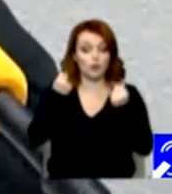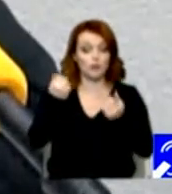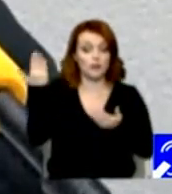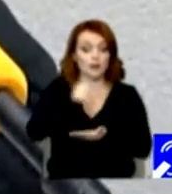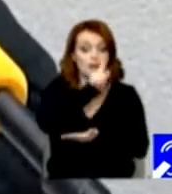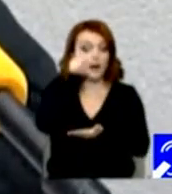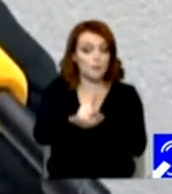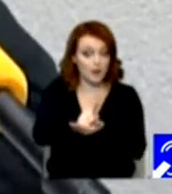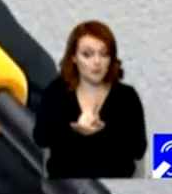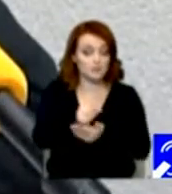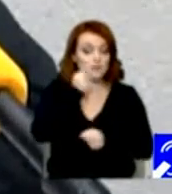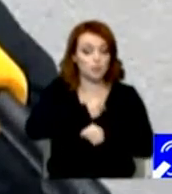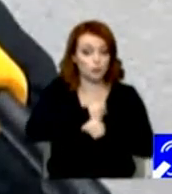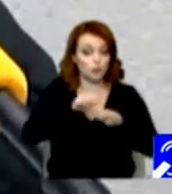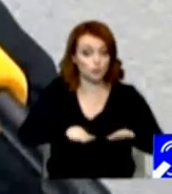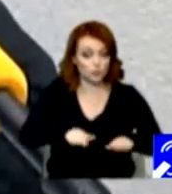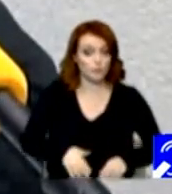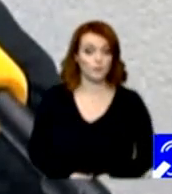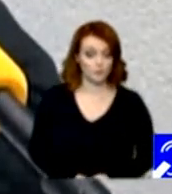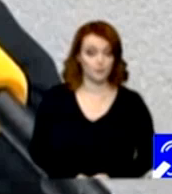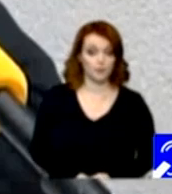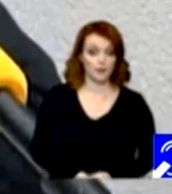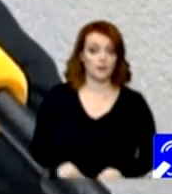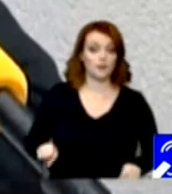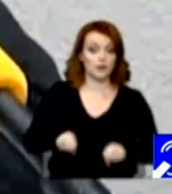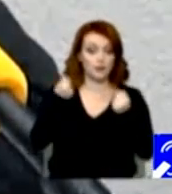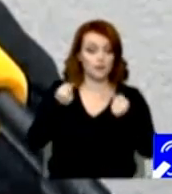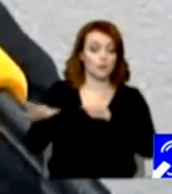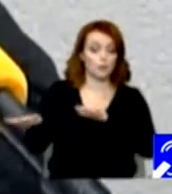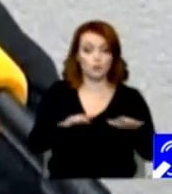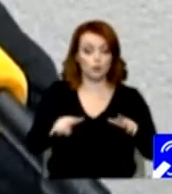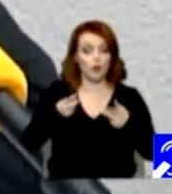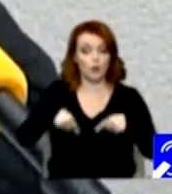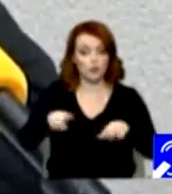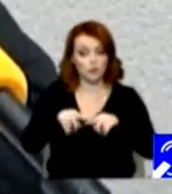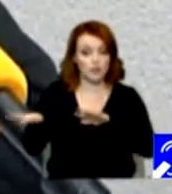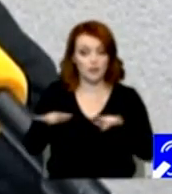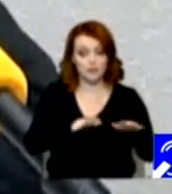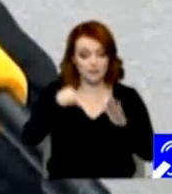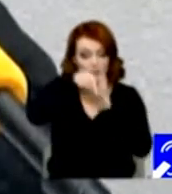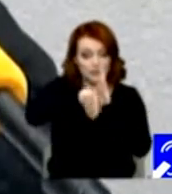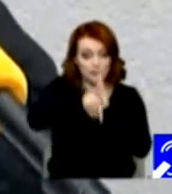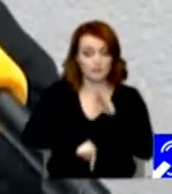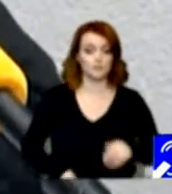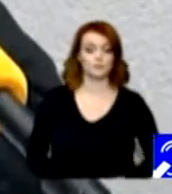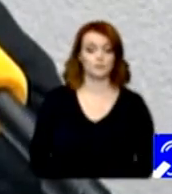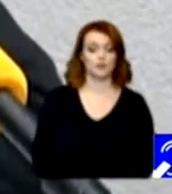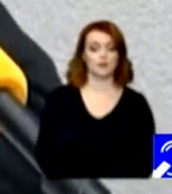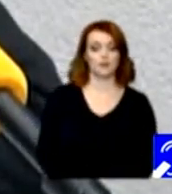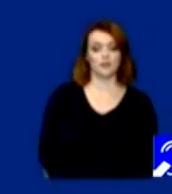atribuții de serviciu mai exact pentru încălcarea procedurilor de organizarea activității interne